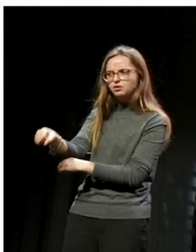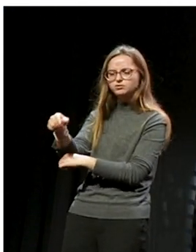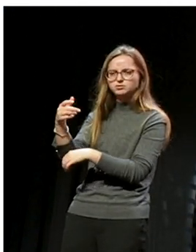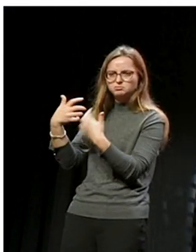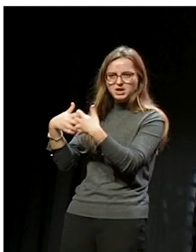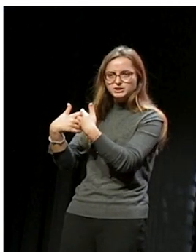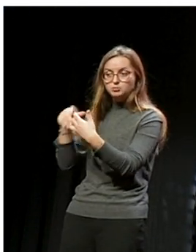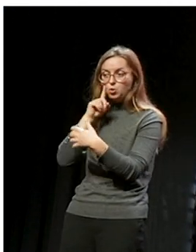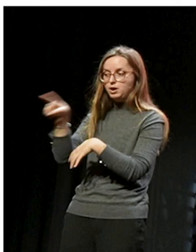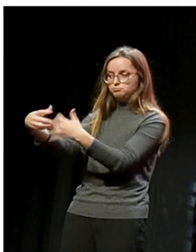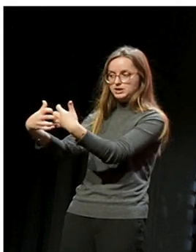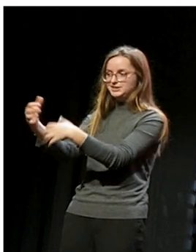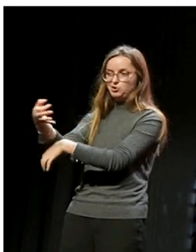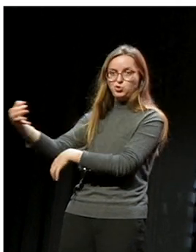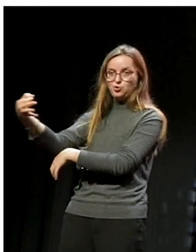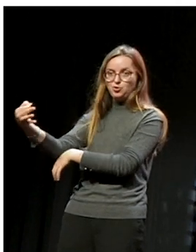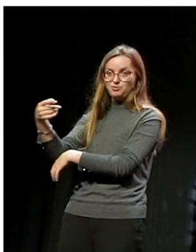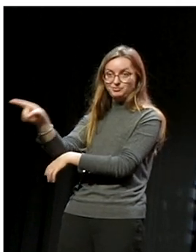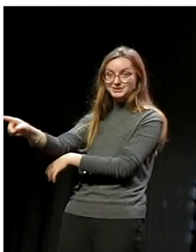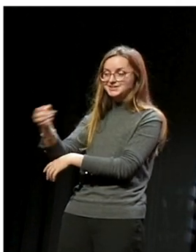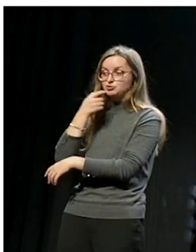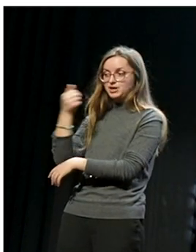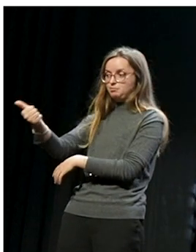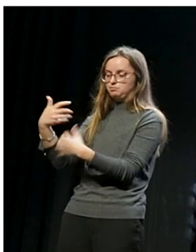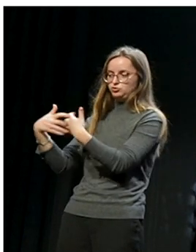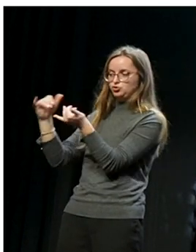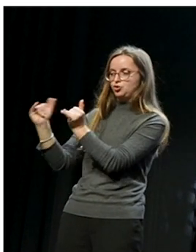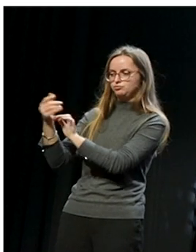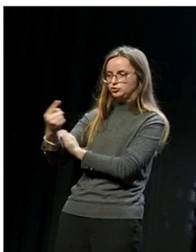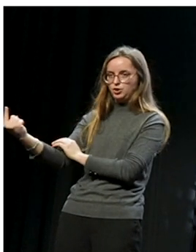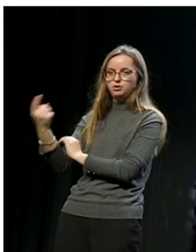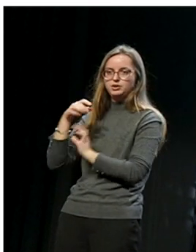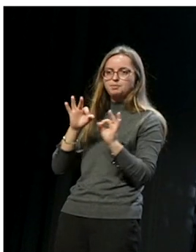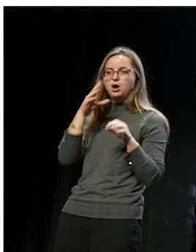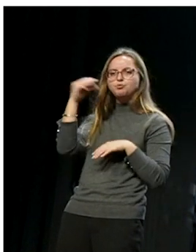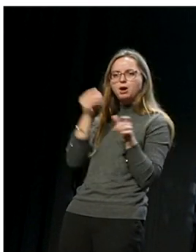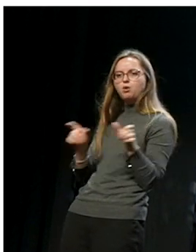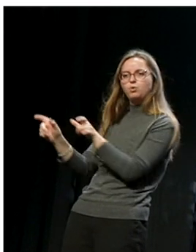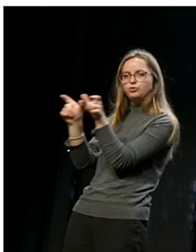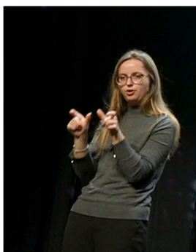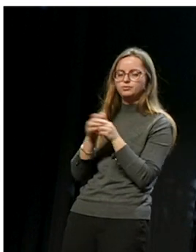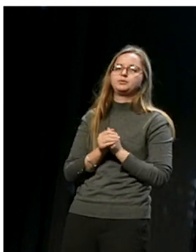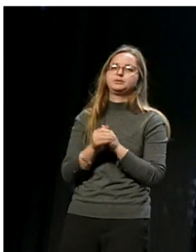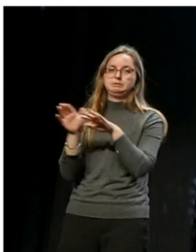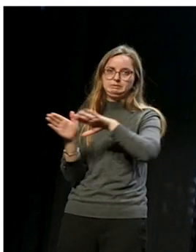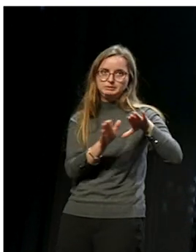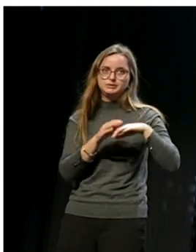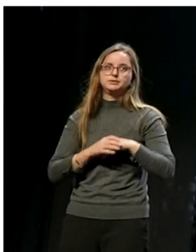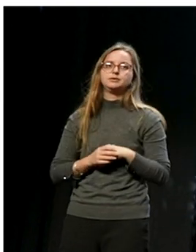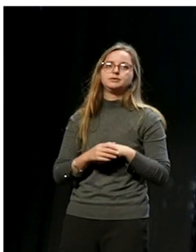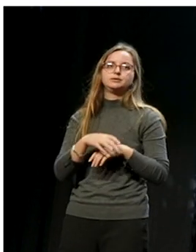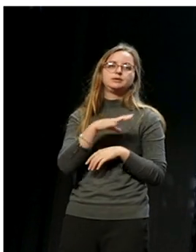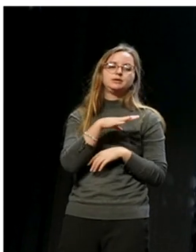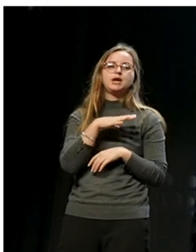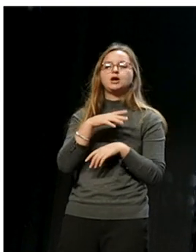machine est autonome, elle joue contre elle-même et elle développe ses propres stratégies. Voilà. Donc ça, c'est des grandes familles. Donc tu peux aller à la suivante. Alors, la manière dont ça marche, on a des